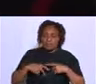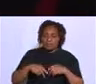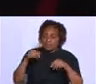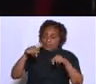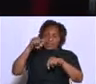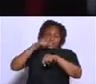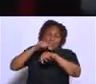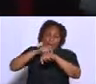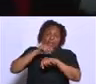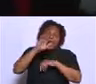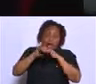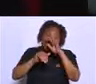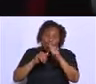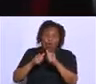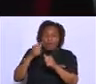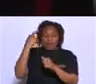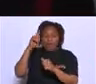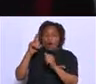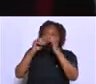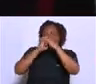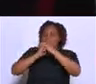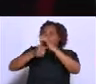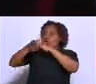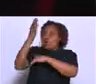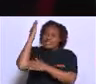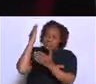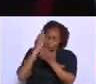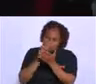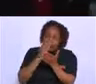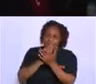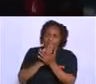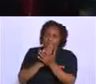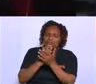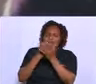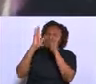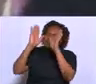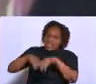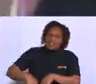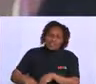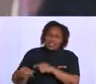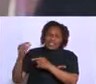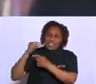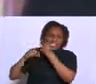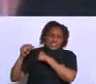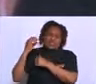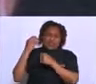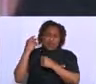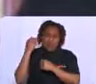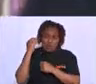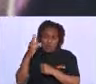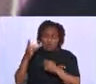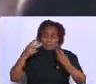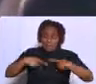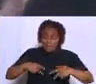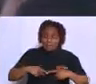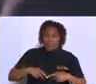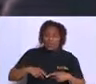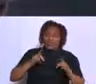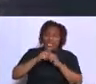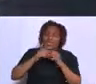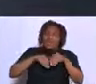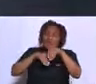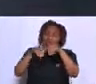ambapo wanaitwa kwa ajili ya kumwabudu Mungu wa kweli, kuacha tamaduni za watu na kufuata amri za